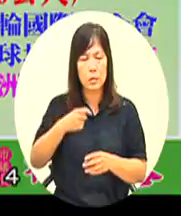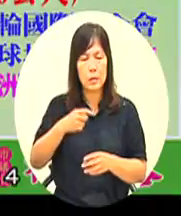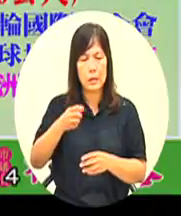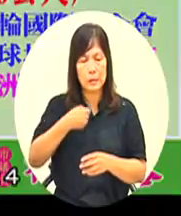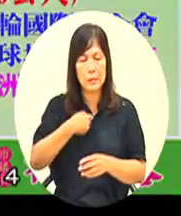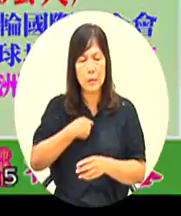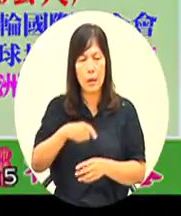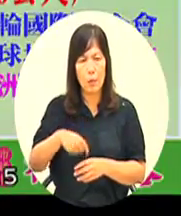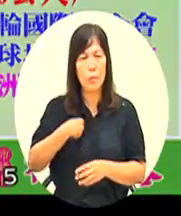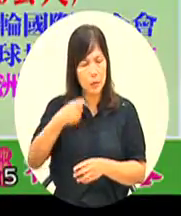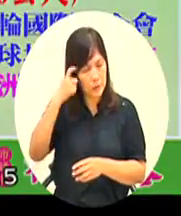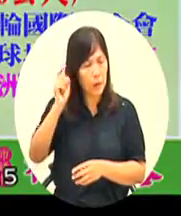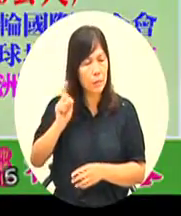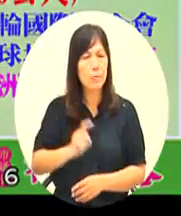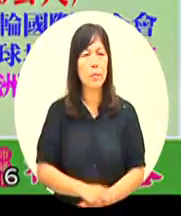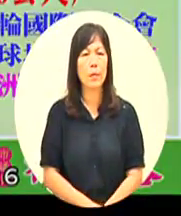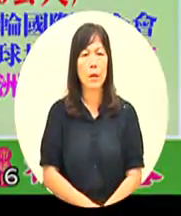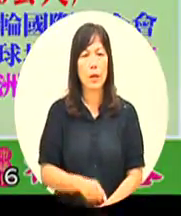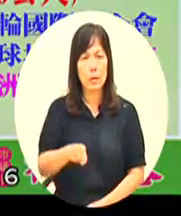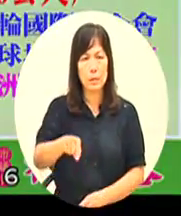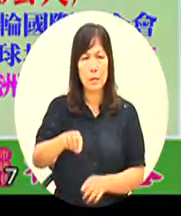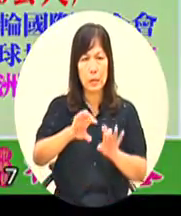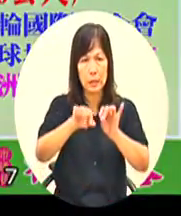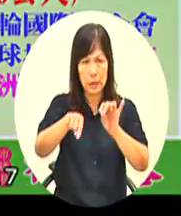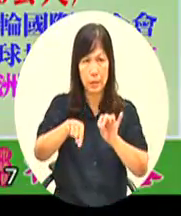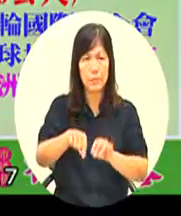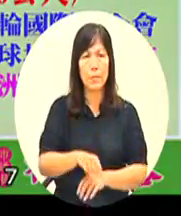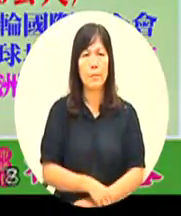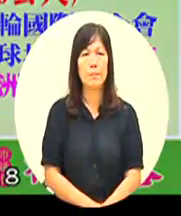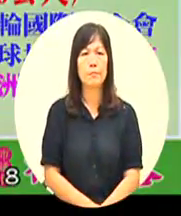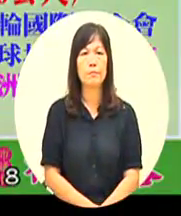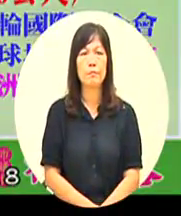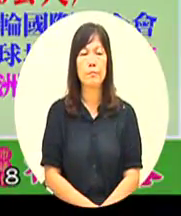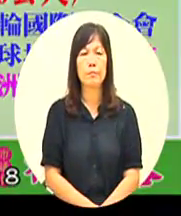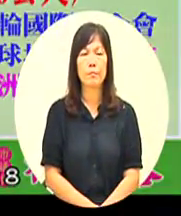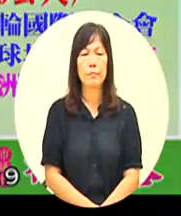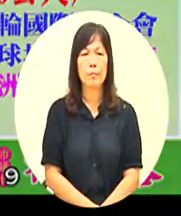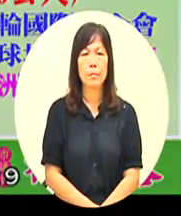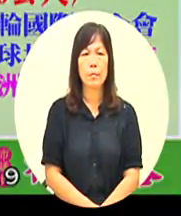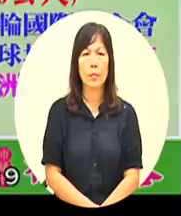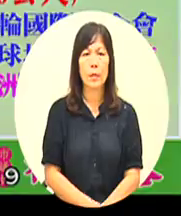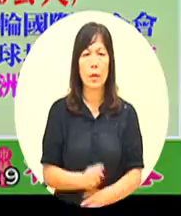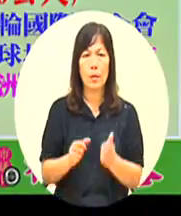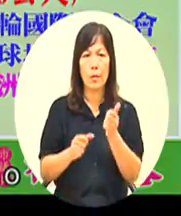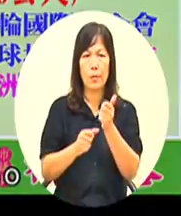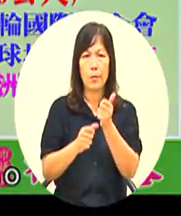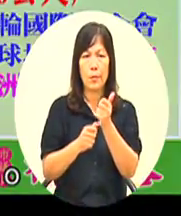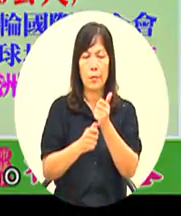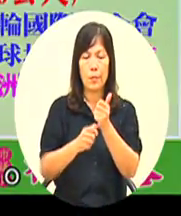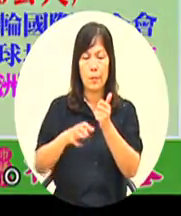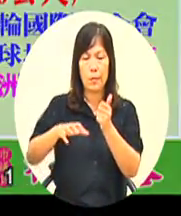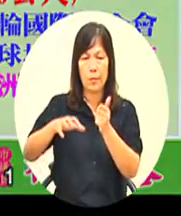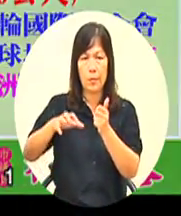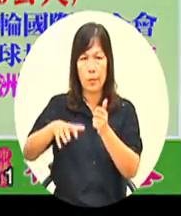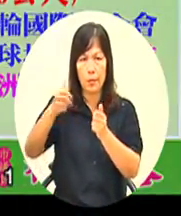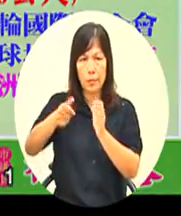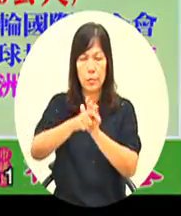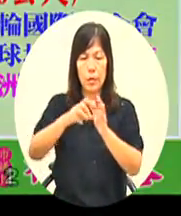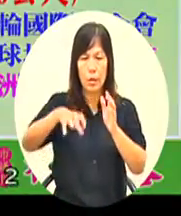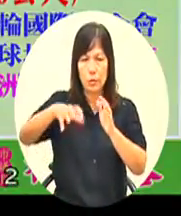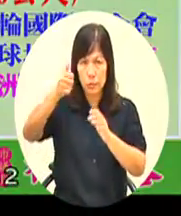音。我们光是这个地方，我们的副市、我们的副座哦，还有处